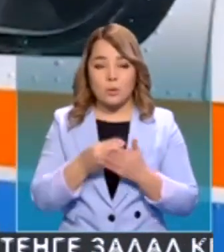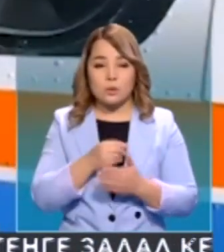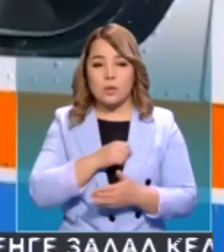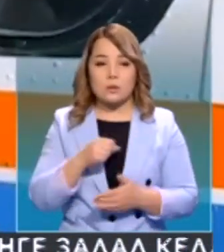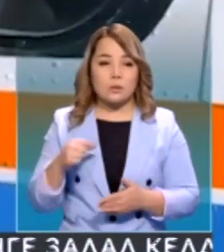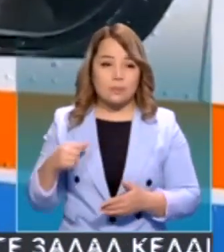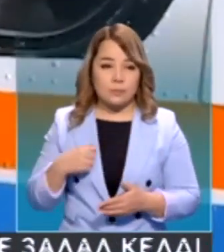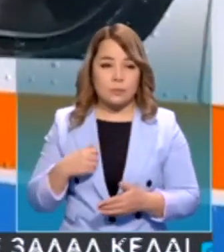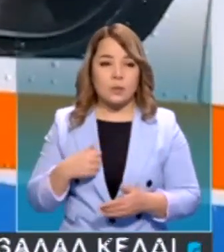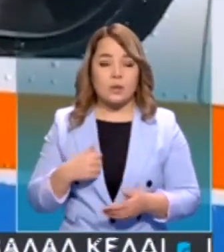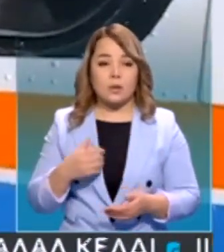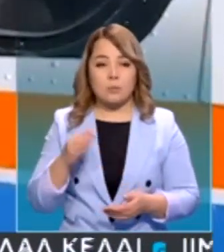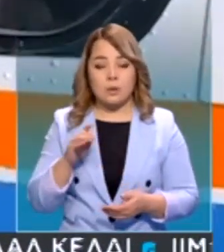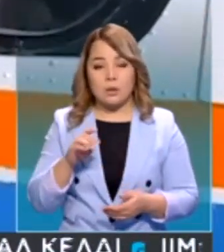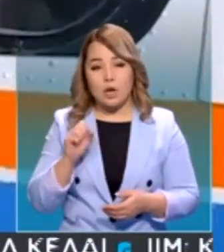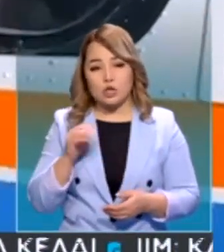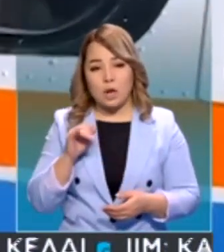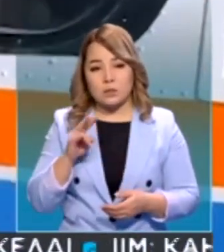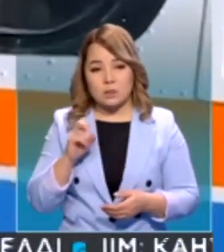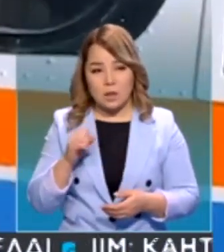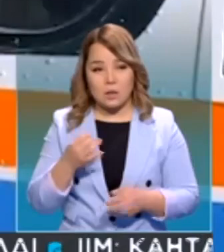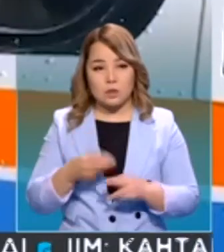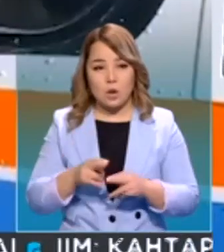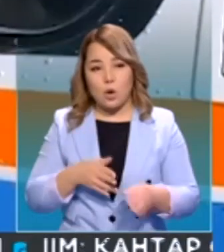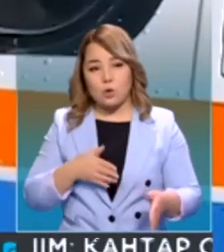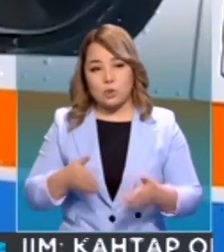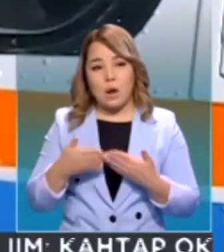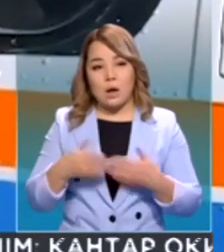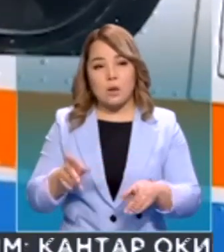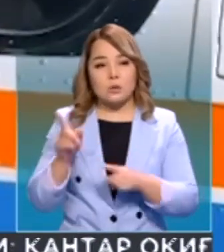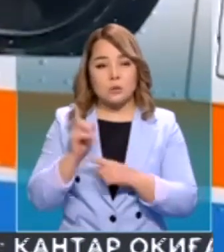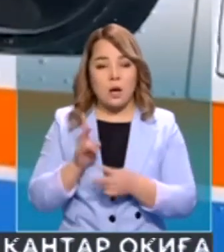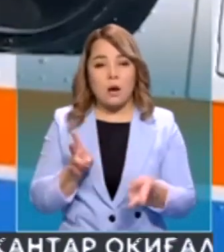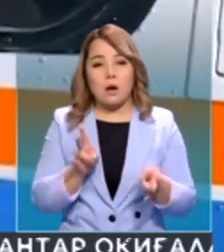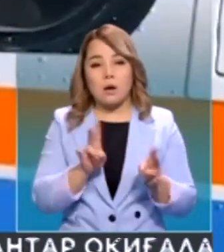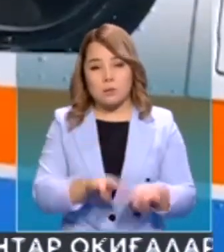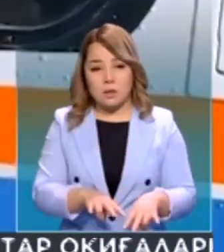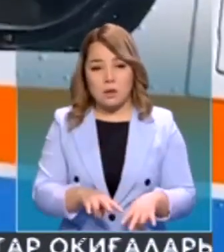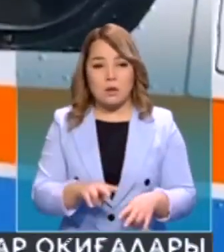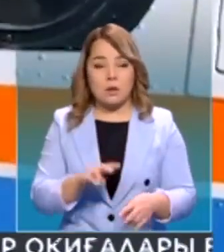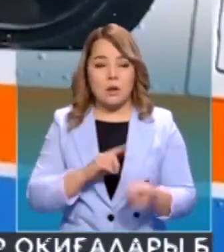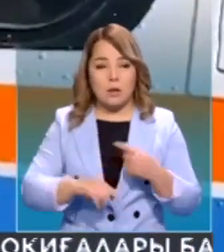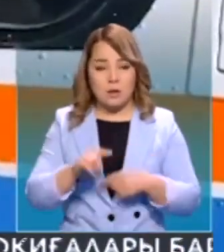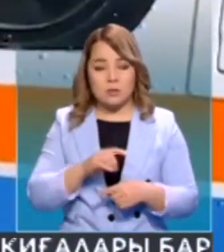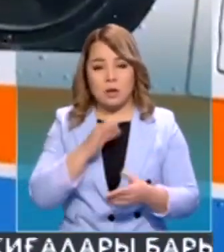еріктерімен сол Байжансай елді мекенінде жолдың ашылғанын күтіп, қайтуға шешім қабылдады.